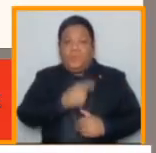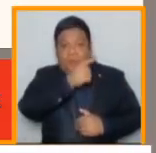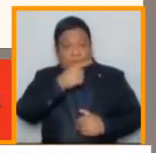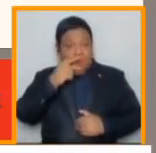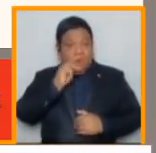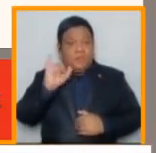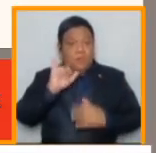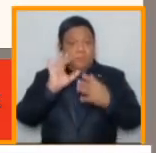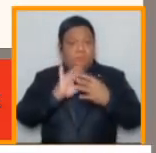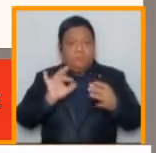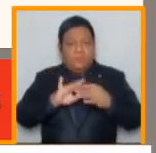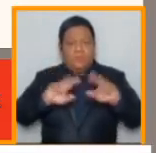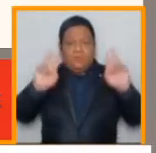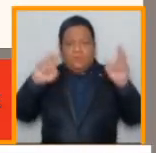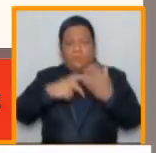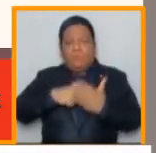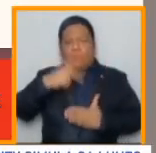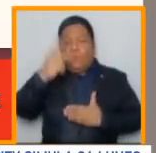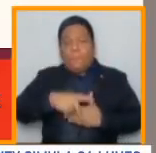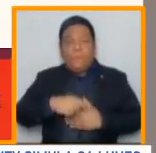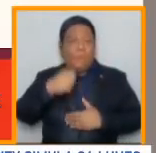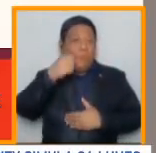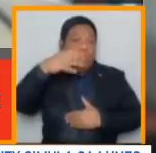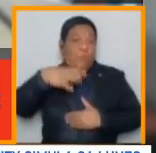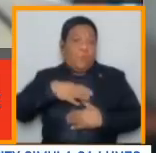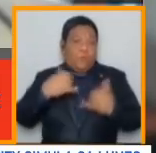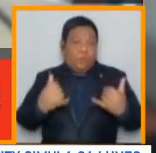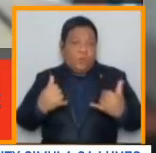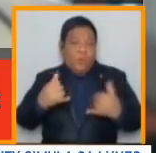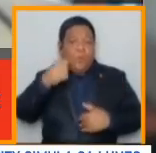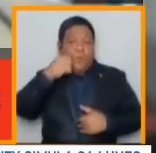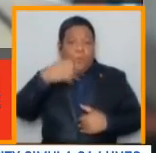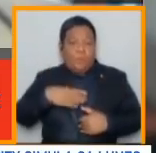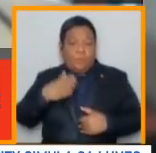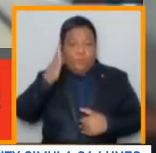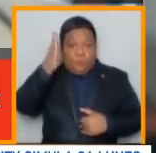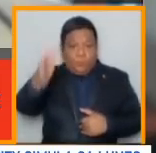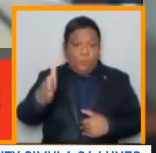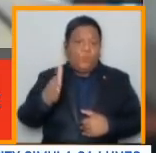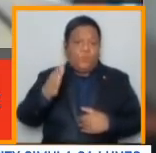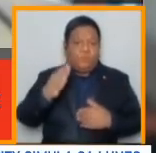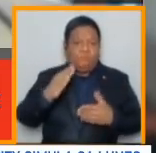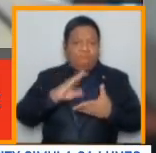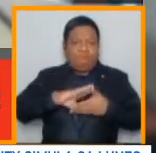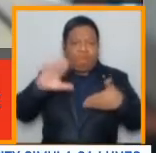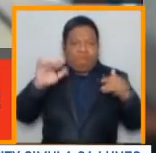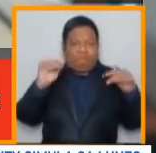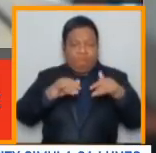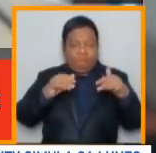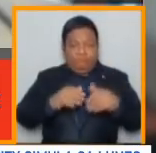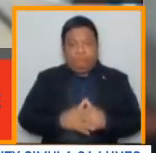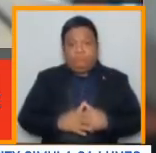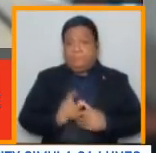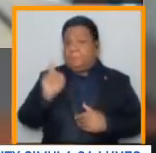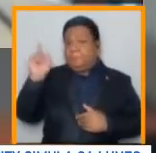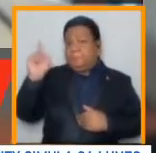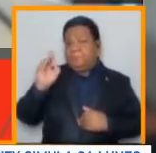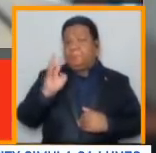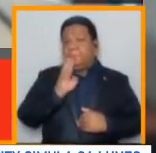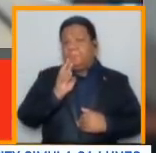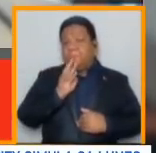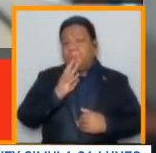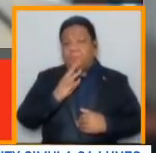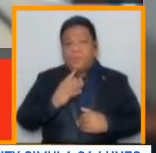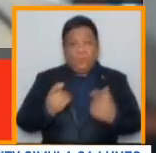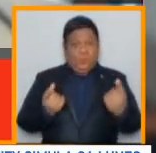Tomorrow virtual conference para sa mga kababaihan. Our task now is to dismantle from top to bottom the old